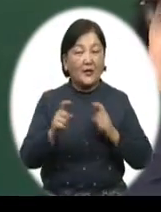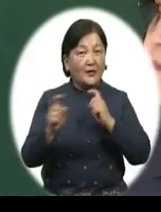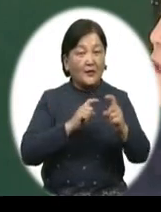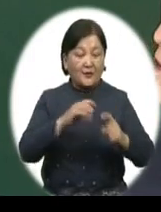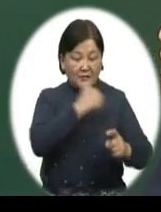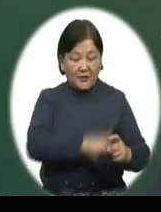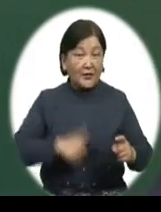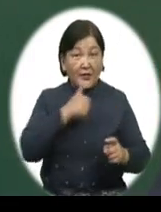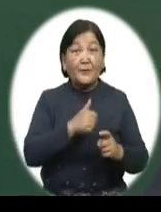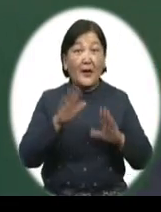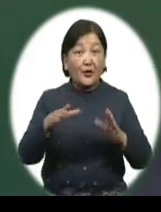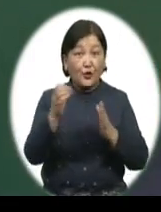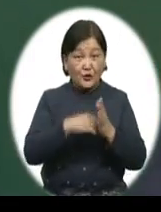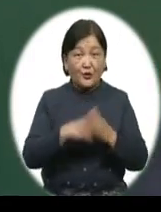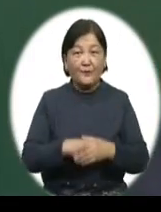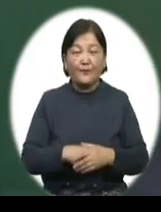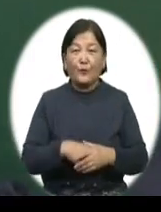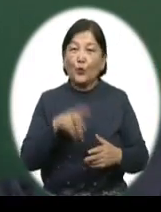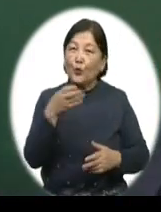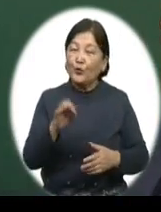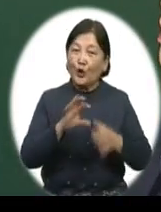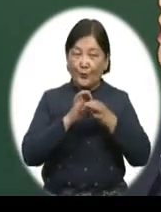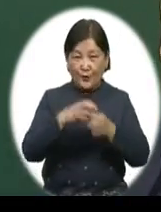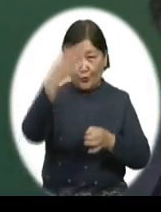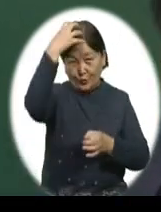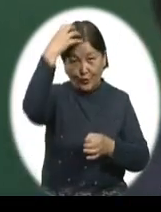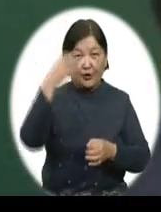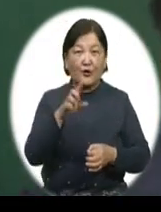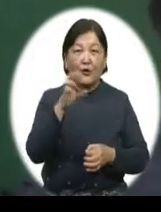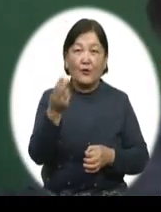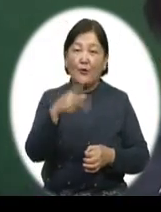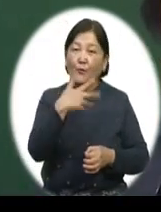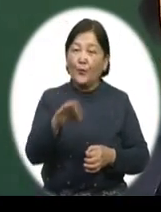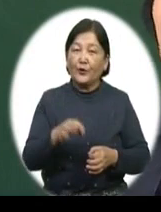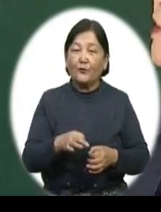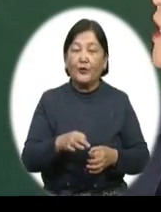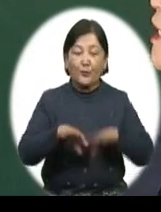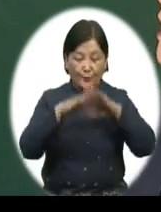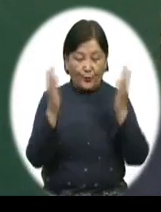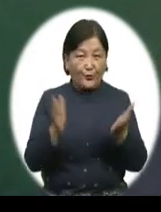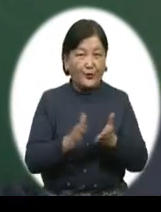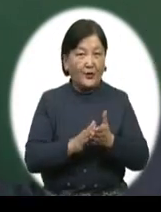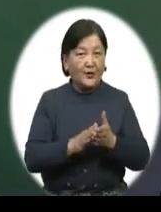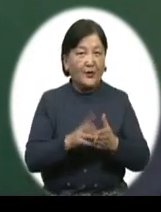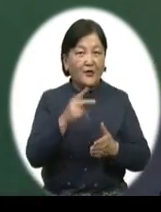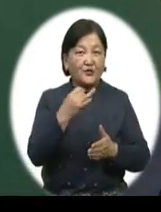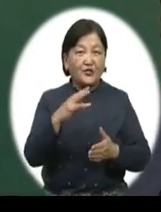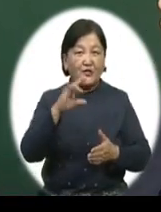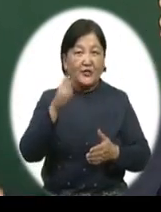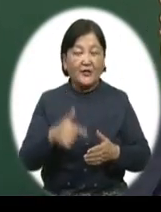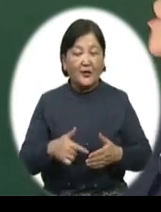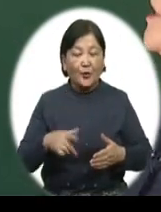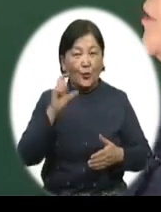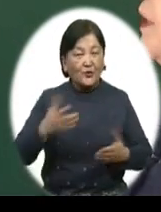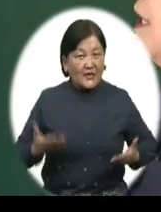сэтгэл ханамжтай байх хэрэгтэй. Дээр нь төрийн бодлого маань болохоо зэрэг нийтийн одоо бараа үйлчилгээгээр хангадаг учраас чинээлэг иргэд